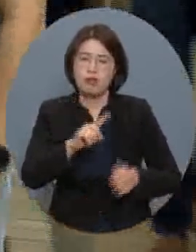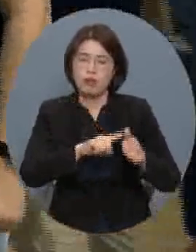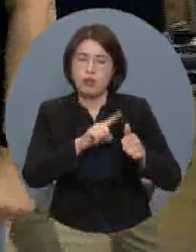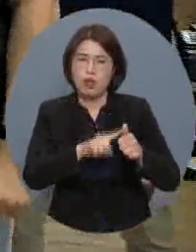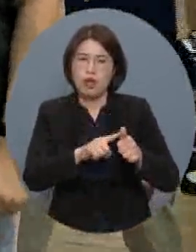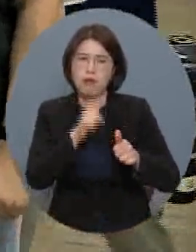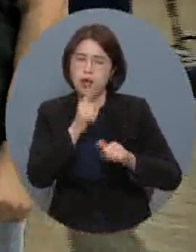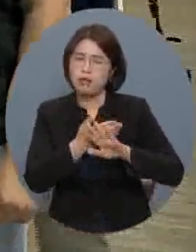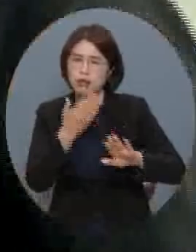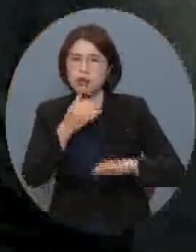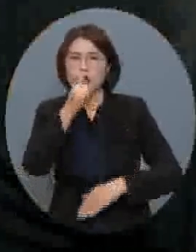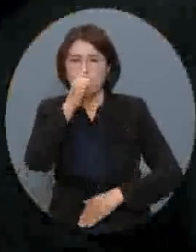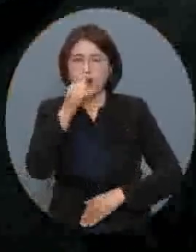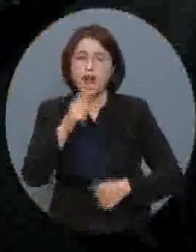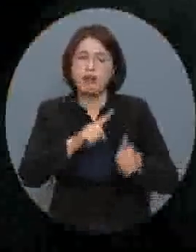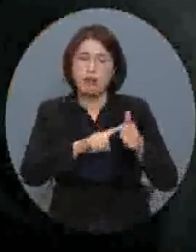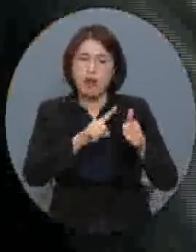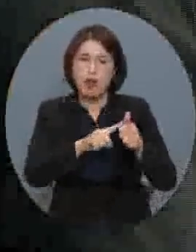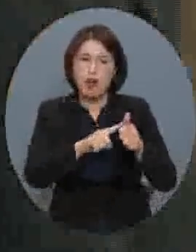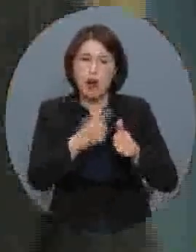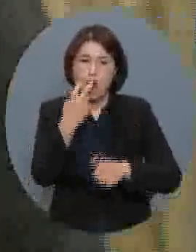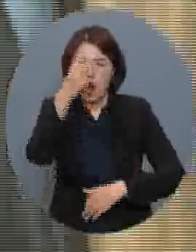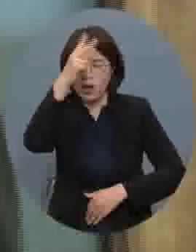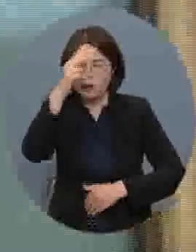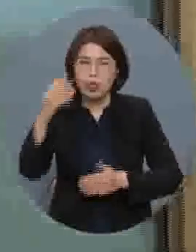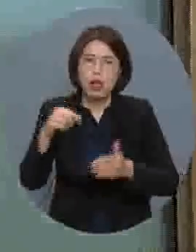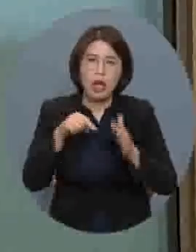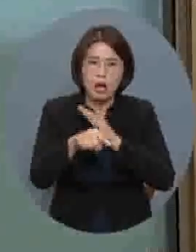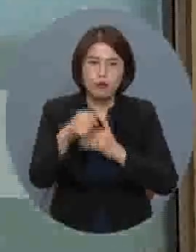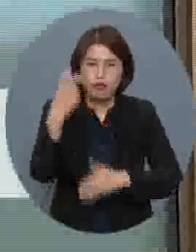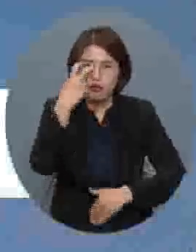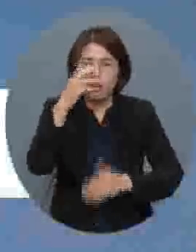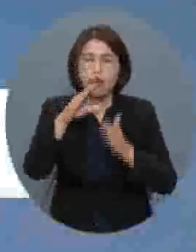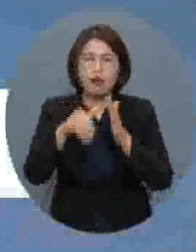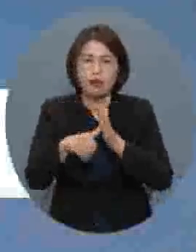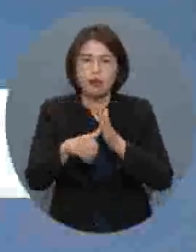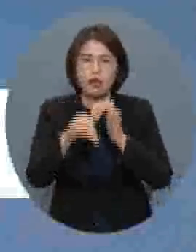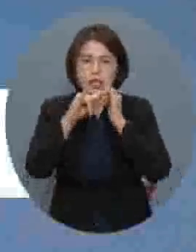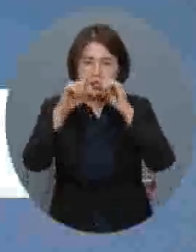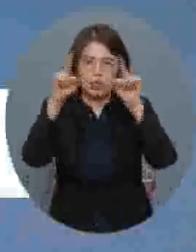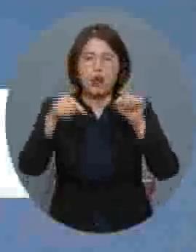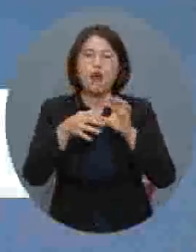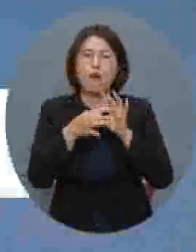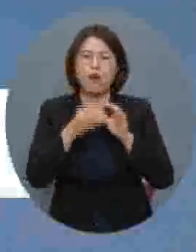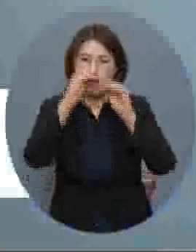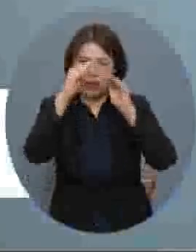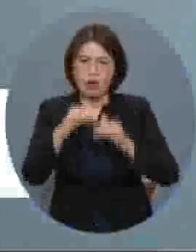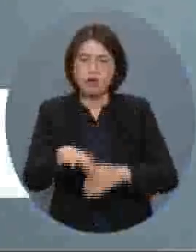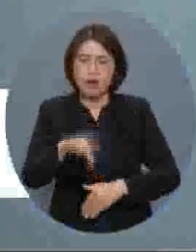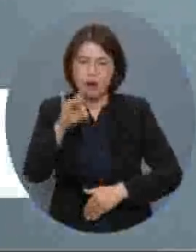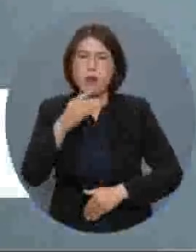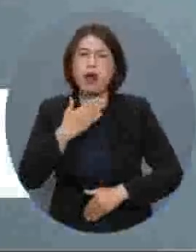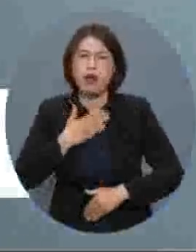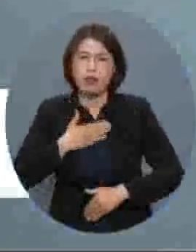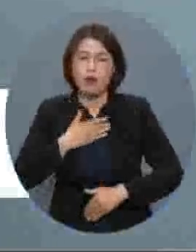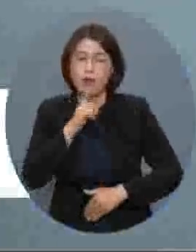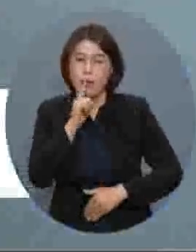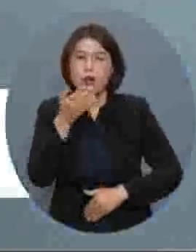있습니다. 최 전 총장은 검찰의 압수수색 때 표창장 관련 내용을 처음 알았다고 언론에